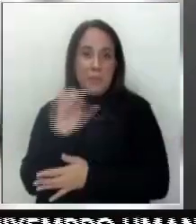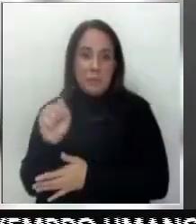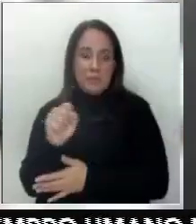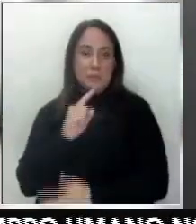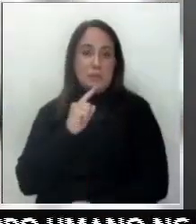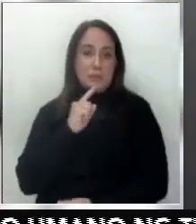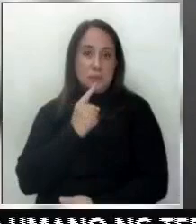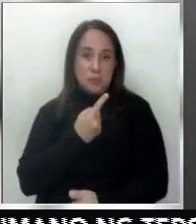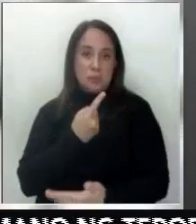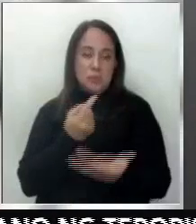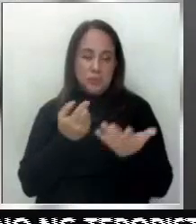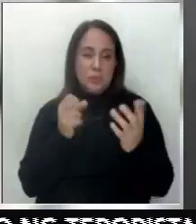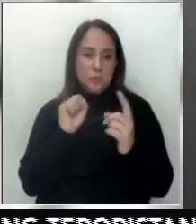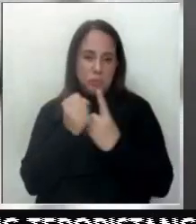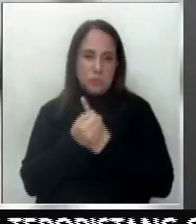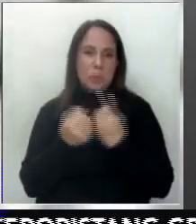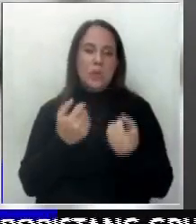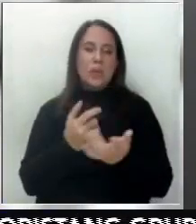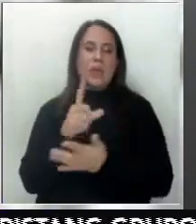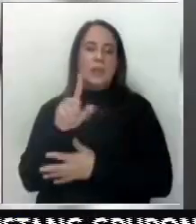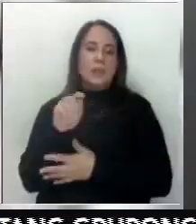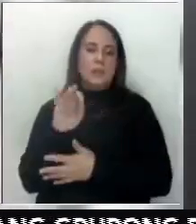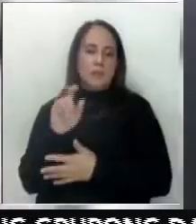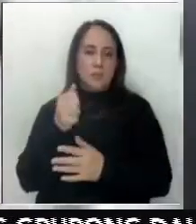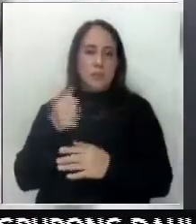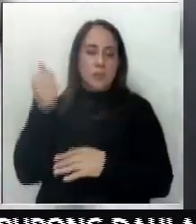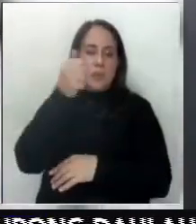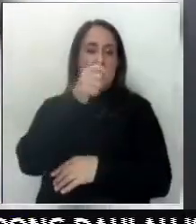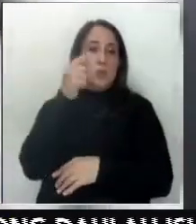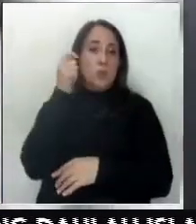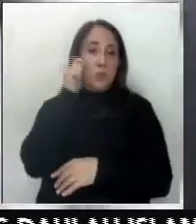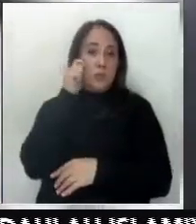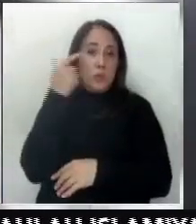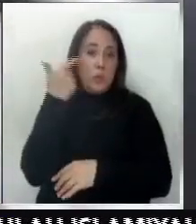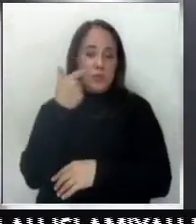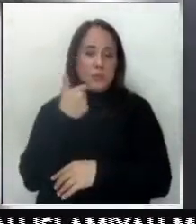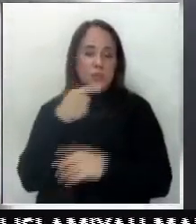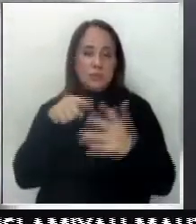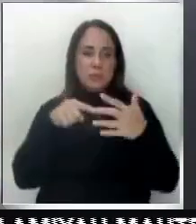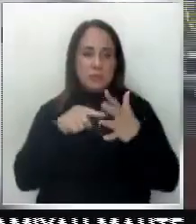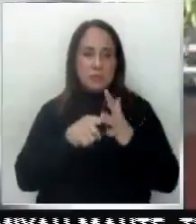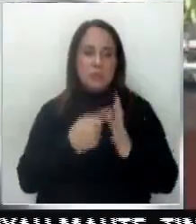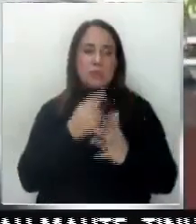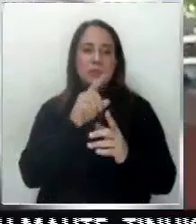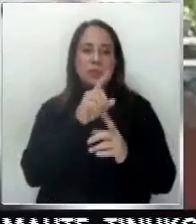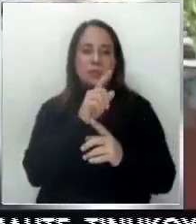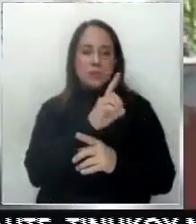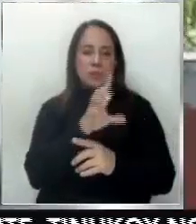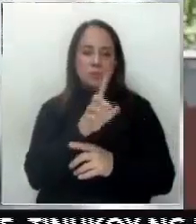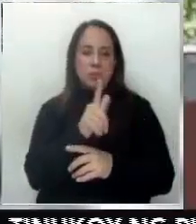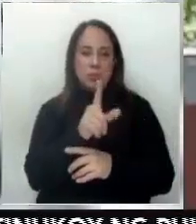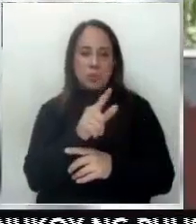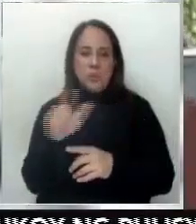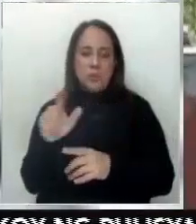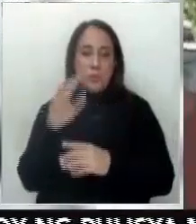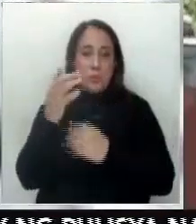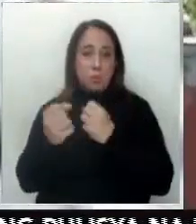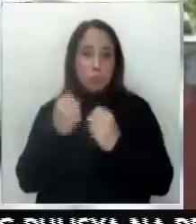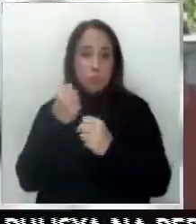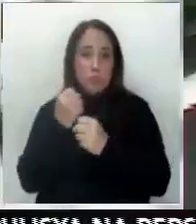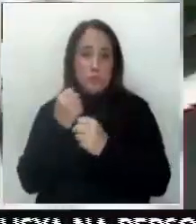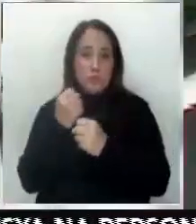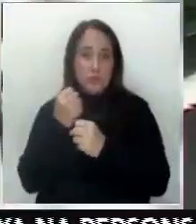Ayon kay LTFRB Chairman Teofilo Guadis III, simula December 21 hanggang New Year, magsasagawa ng random drug